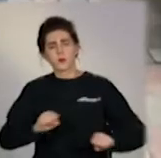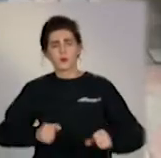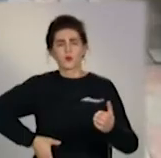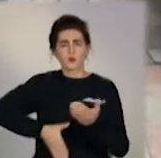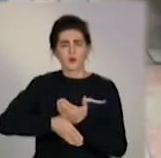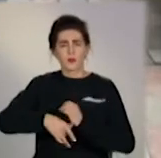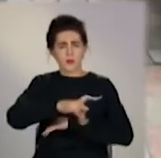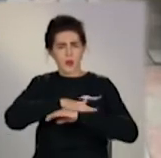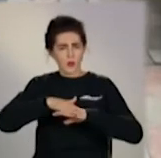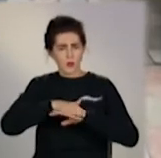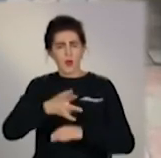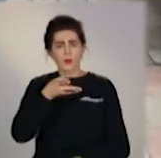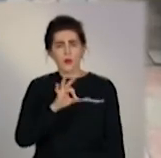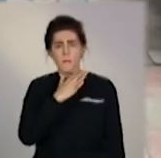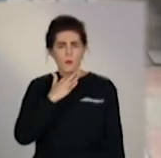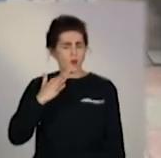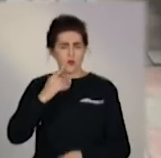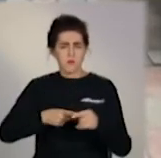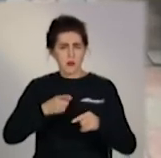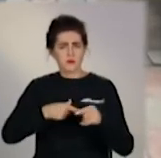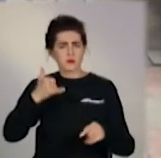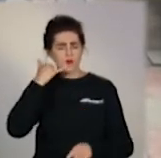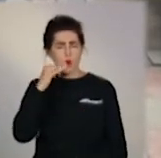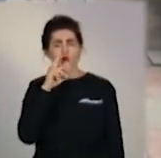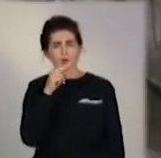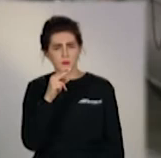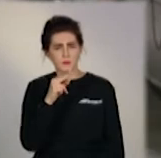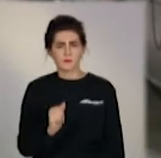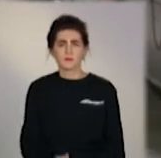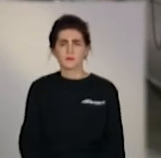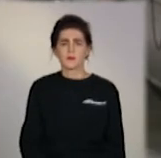допомогу населенню. Та чверть із таких викликів – хибні.